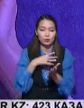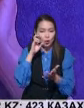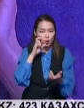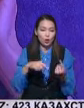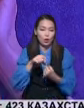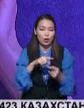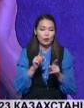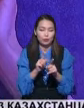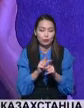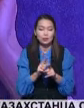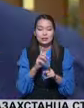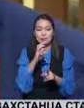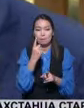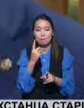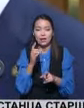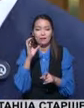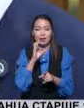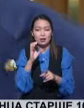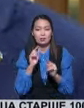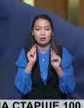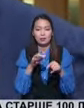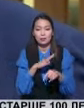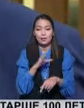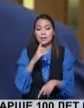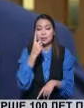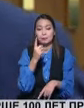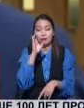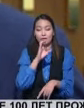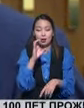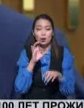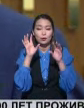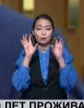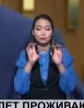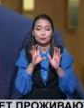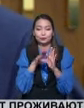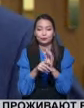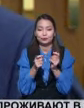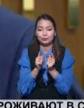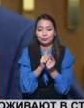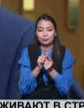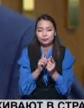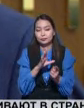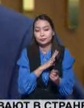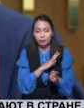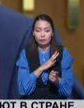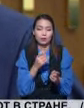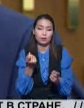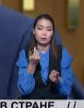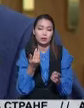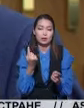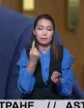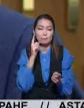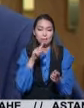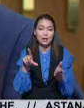остановились и с 1 сентября внесли поправки. Вот с 1 сентября у нас вступили поправки, которые вот ответственные поправки. Это первое признание